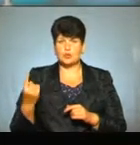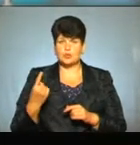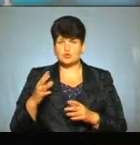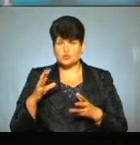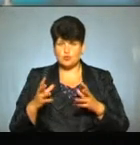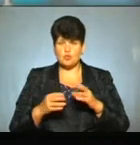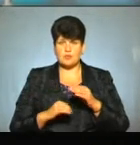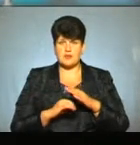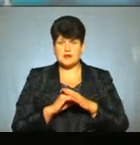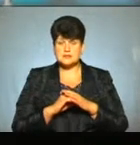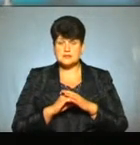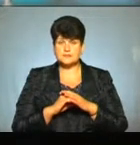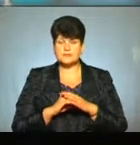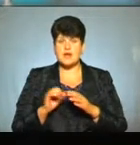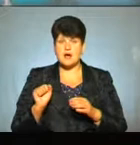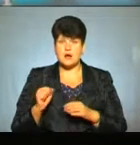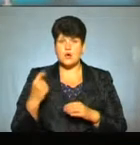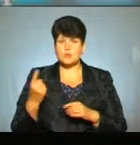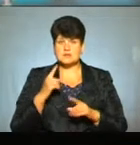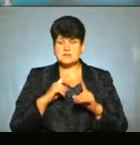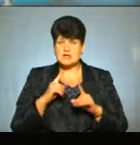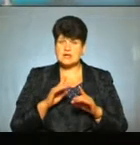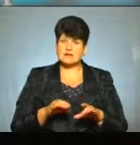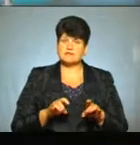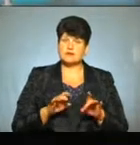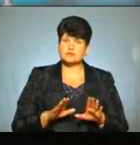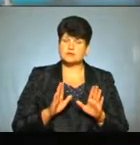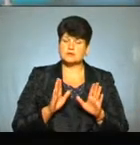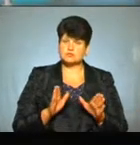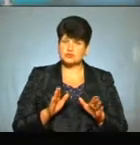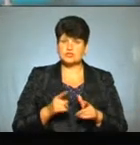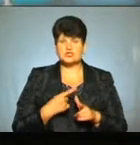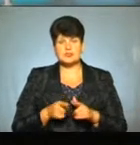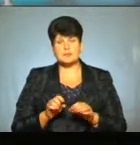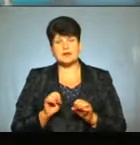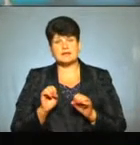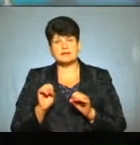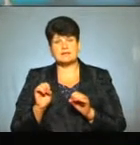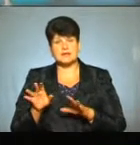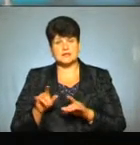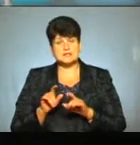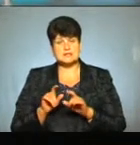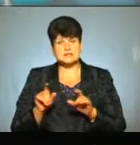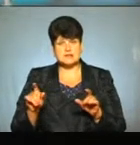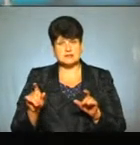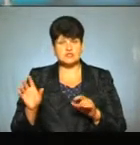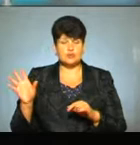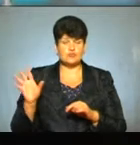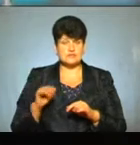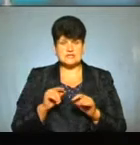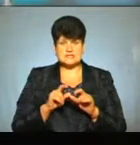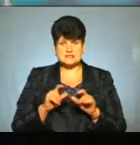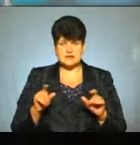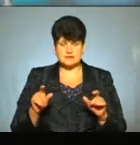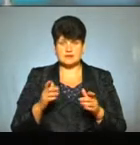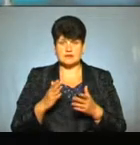обласному балансі, а вже обласна рада вирішуватиме, чи передаватиме певні заклади, чи усі заклади,